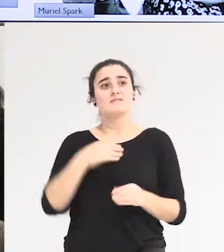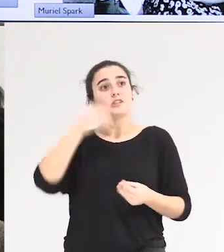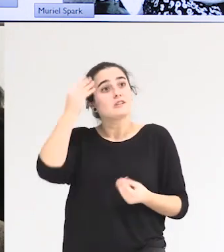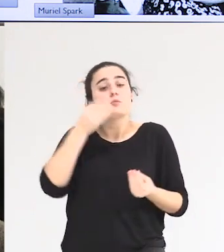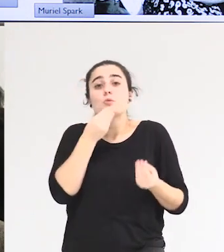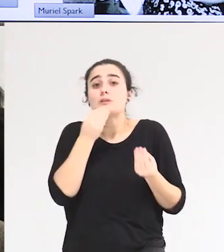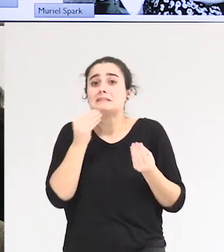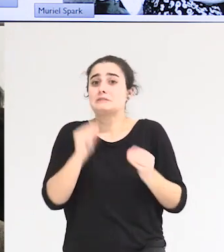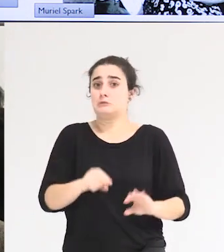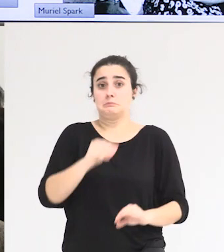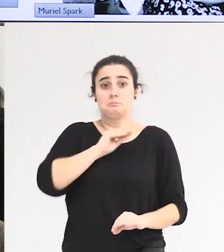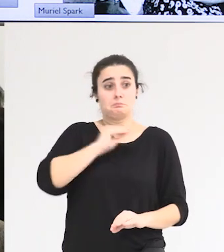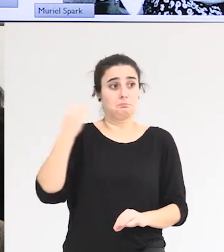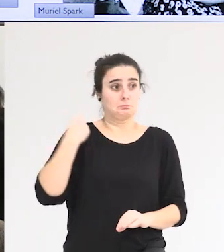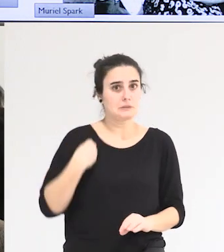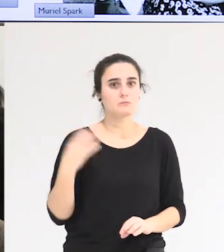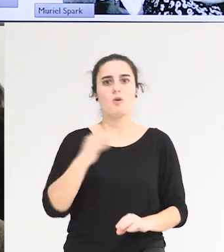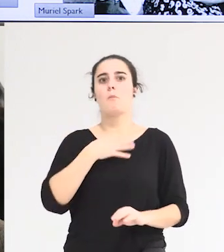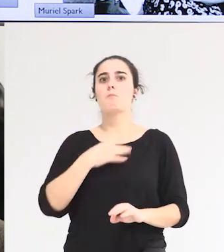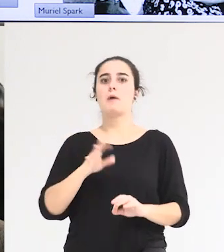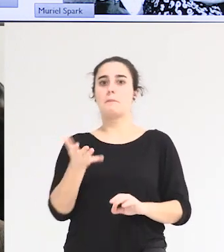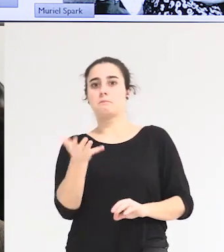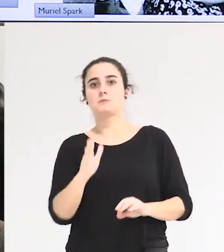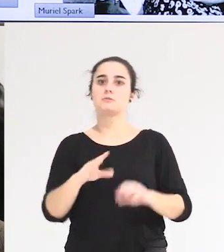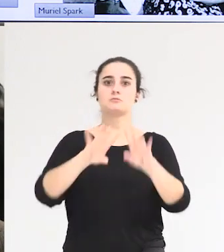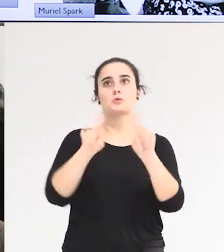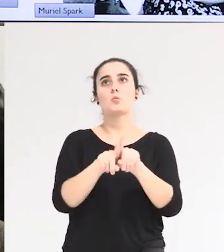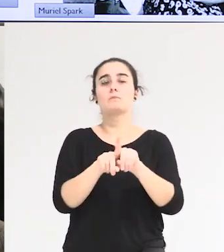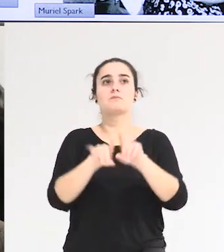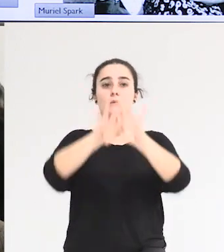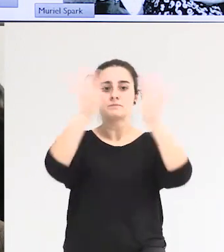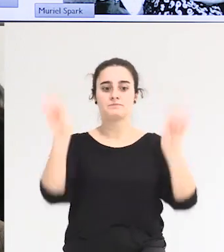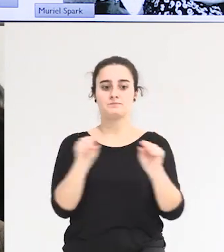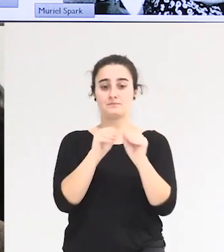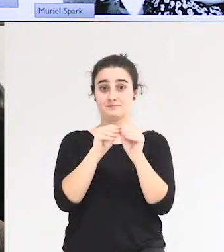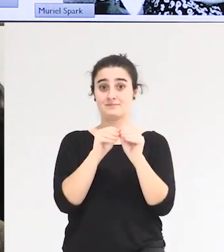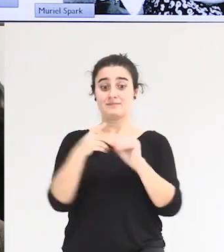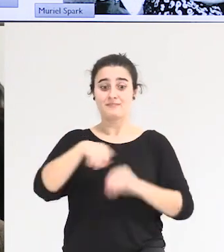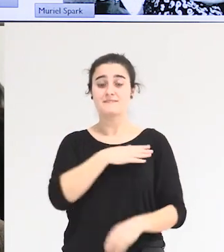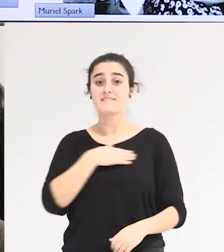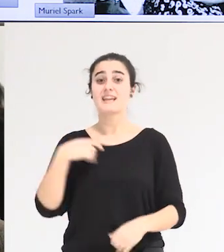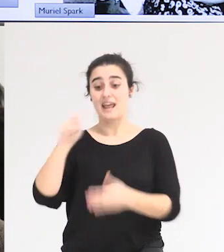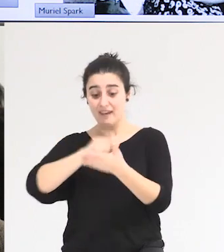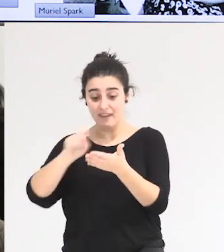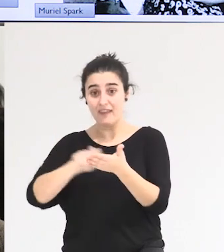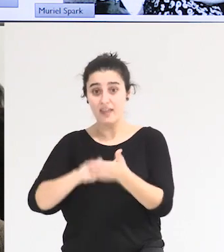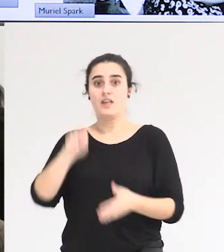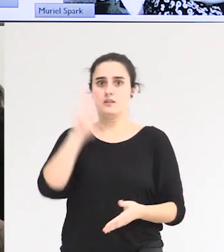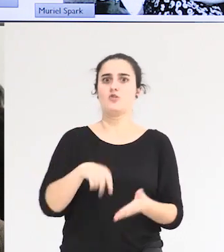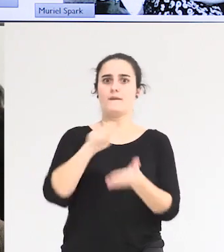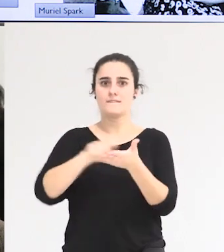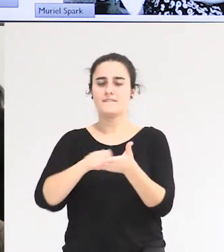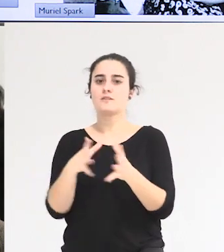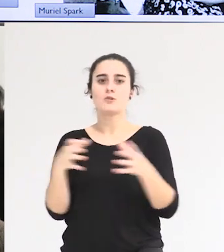dela guztietan edo laburbildu daitekeela ba idazle izan nahi zuten eta baziren eta bazeukaten ambizio